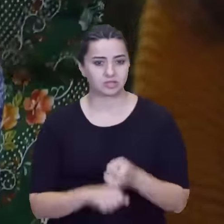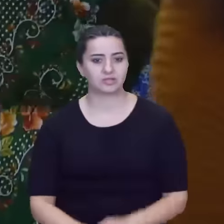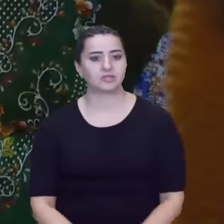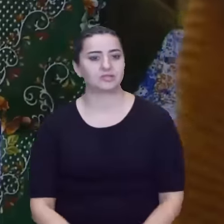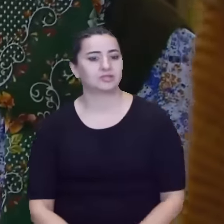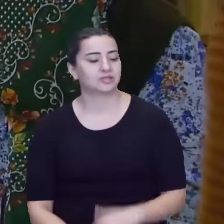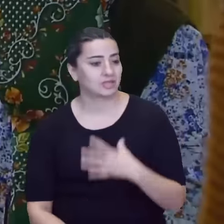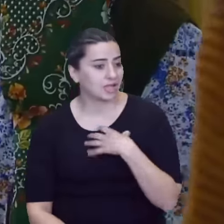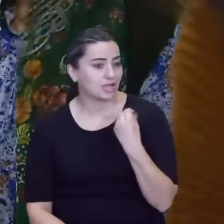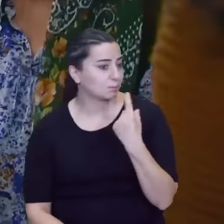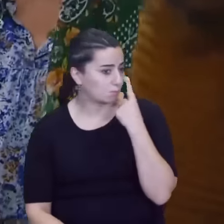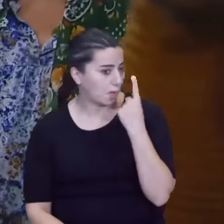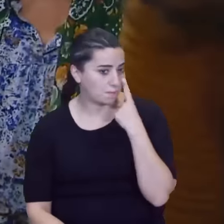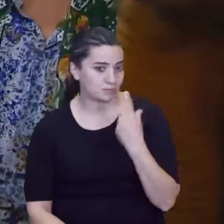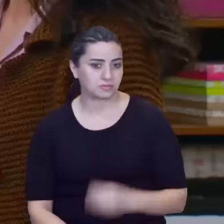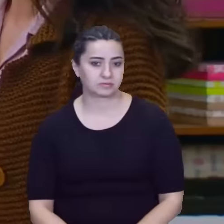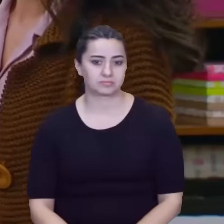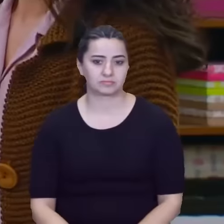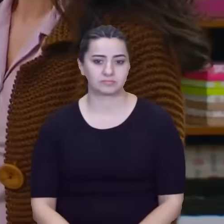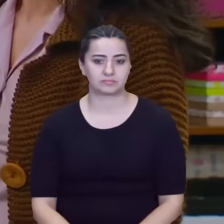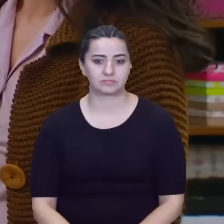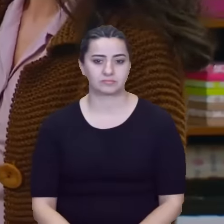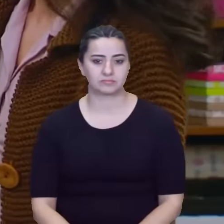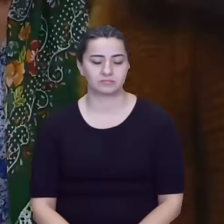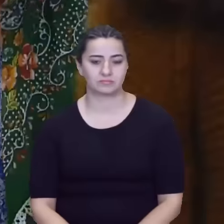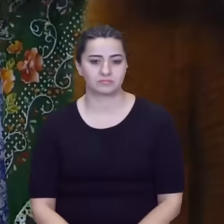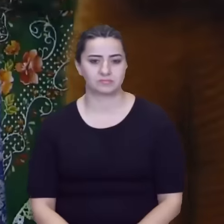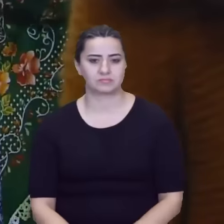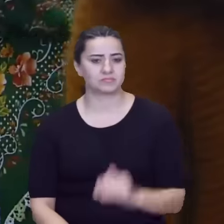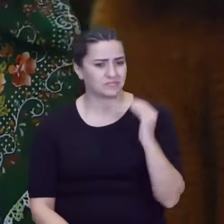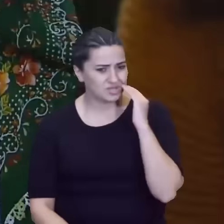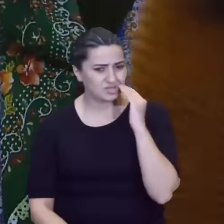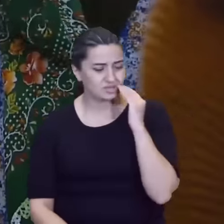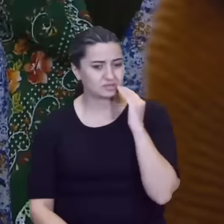Maşallah. İyi bakmış kendine herhalde değil mi? Evet. Ya nine.